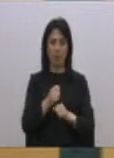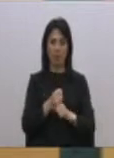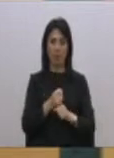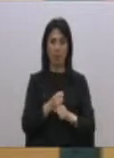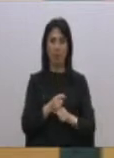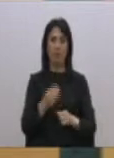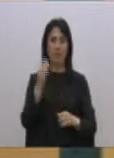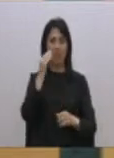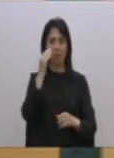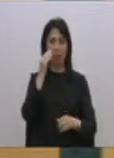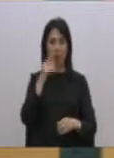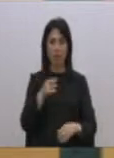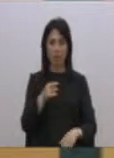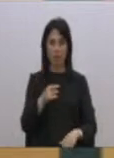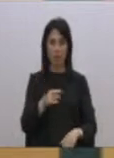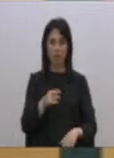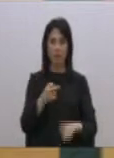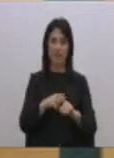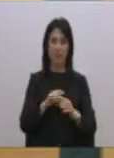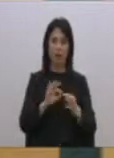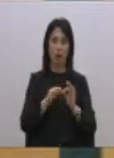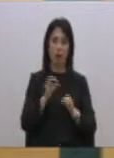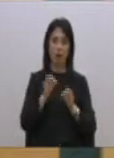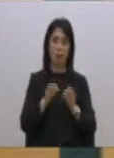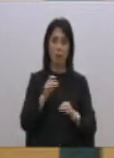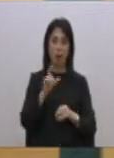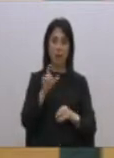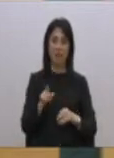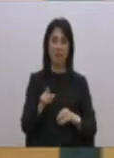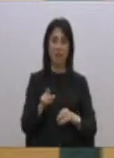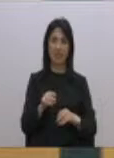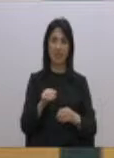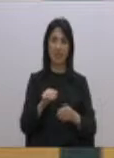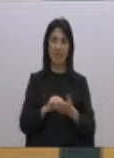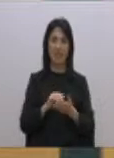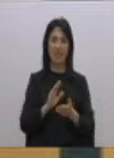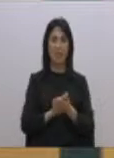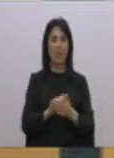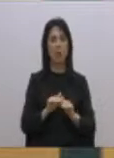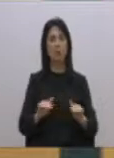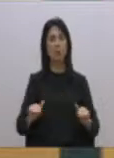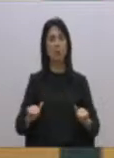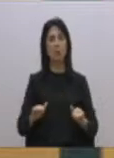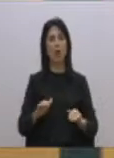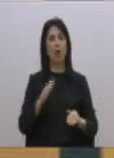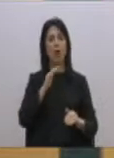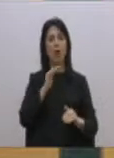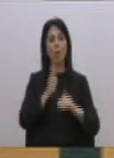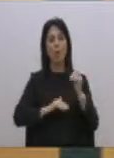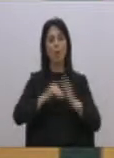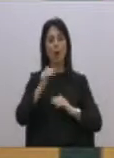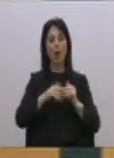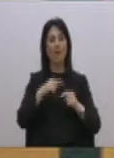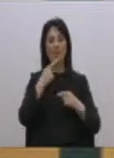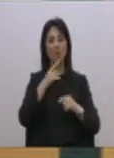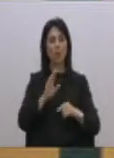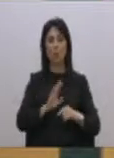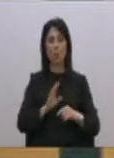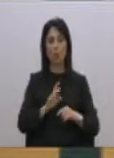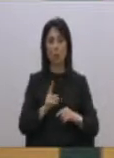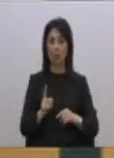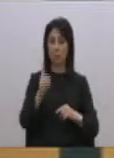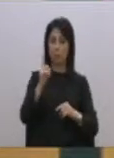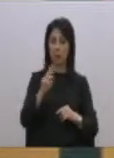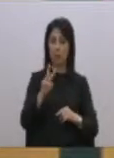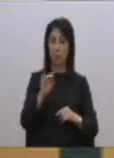რომ თითქოს იმ კონკრეტულ მოსამართლეს ცირებია აზრი პროფესიული და თურმე პოლიტიკური